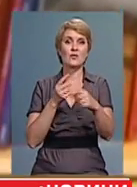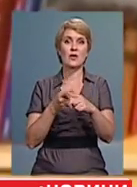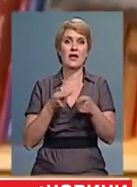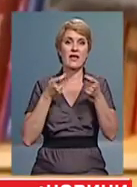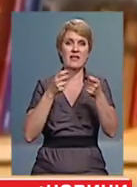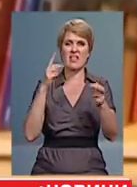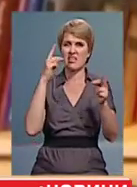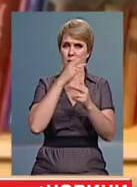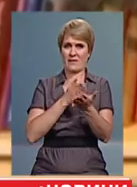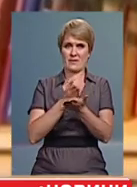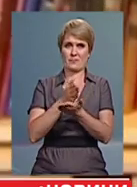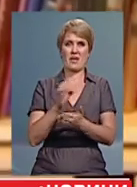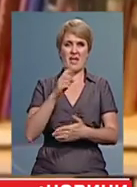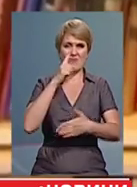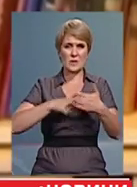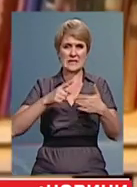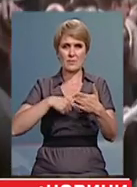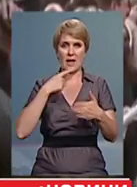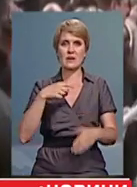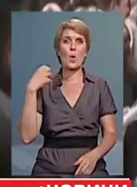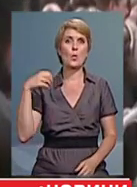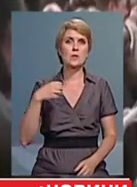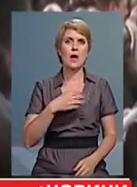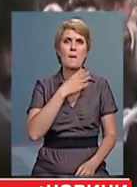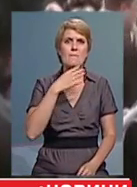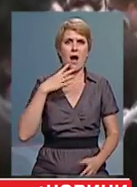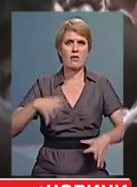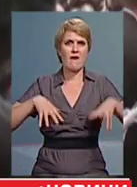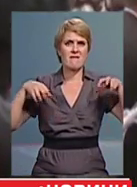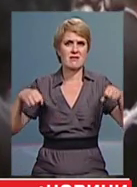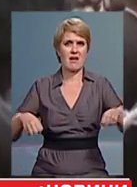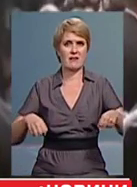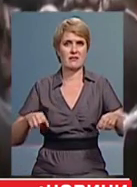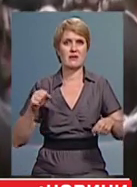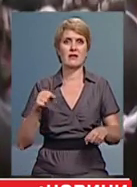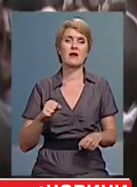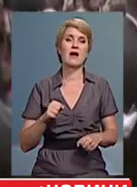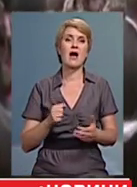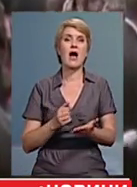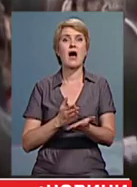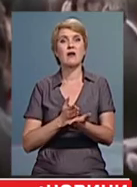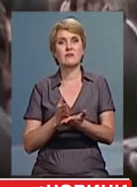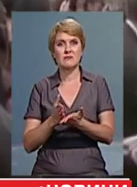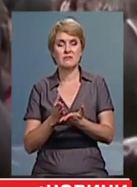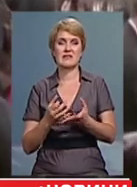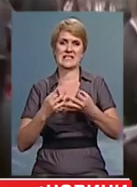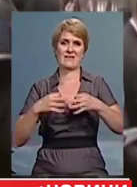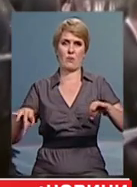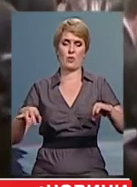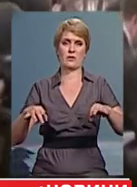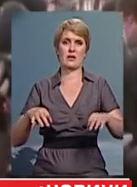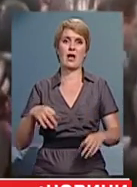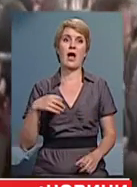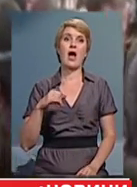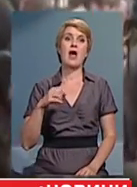напрямку. Євроскептики переконані, Брюссель має надто багато владних повноважень, а Брекзит – це крок до свободи та демократії. Європейці ж